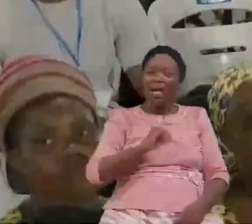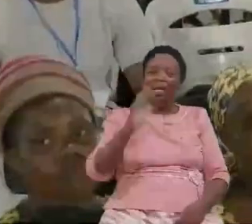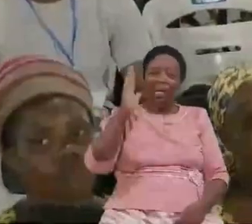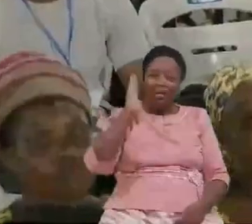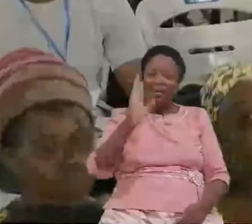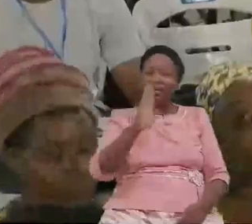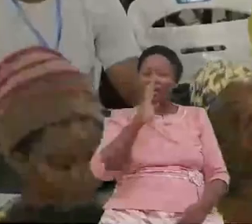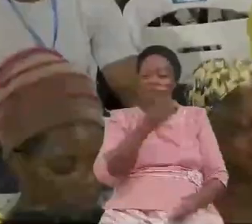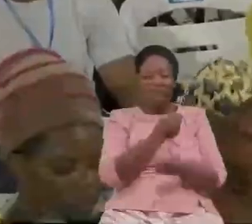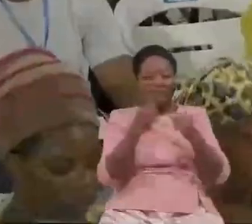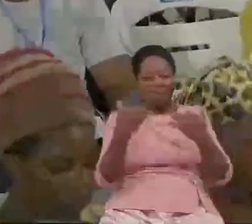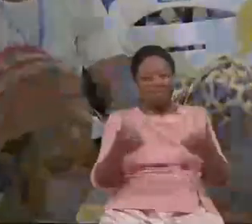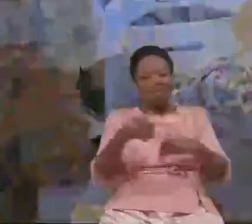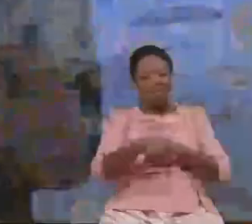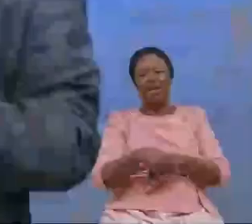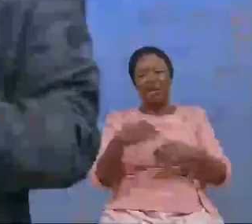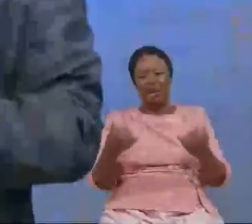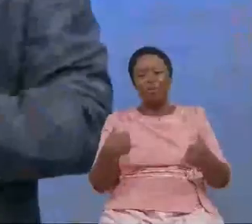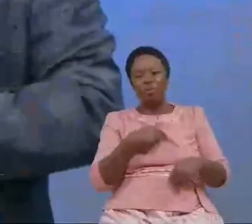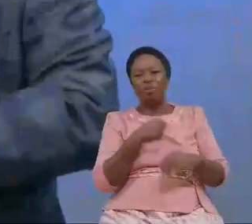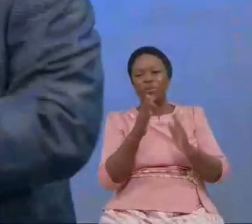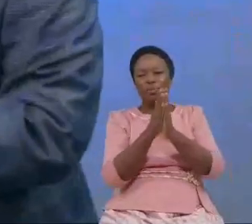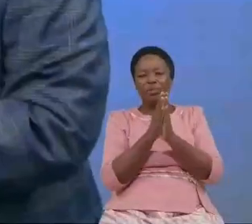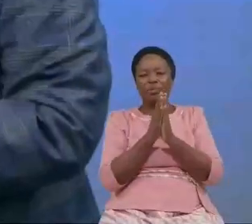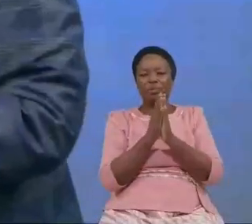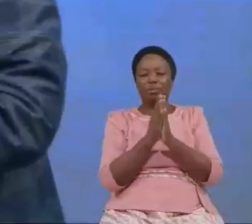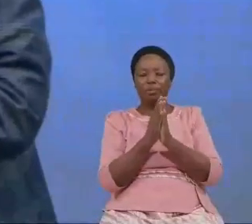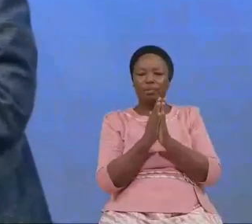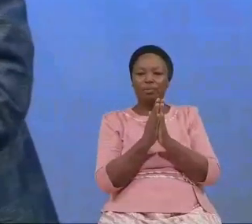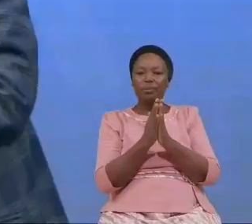la tête baissée les yeux fermés